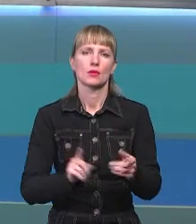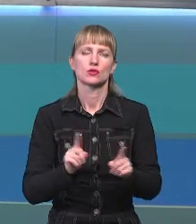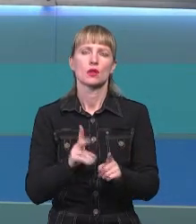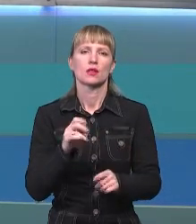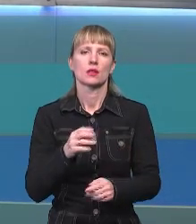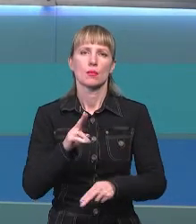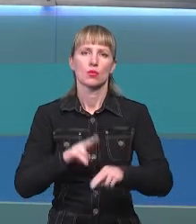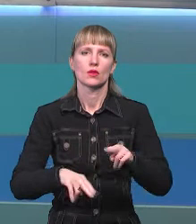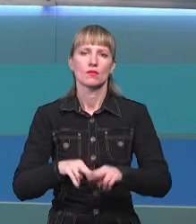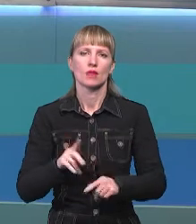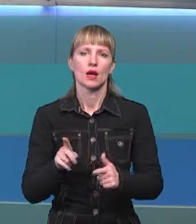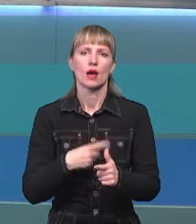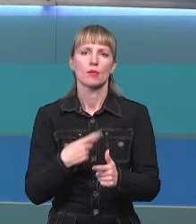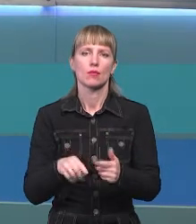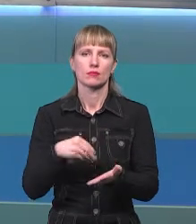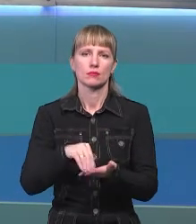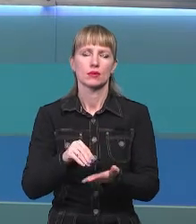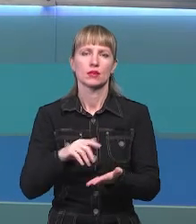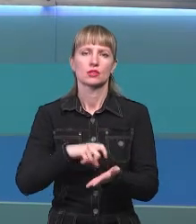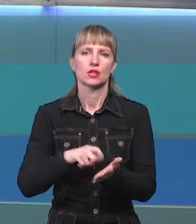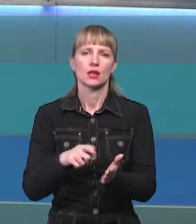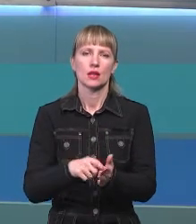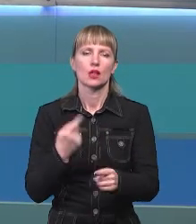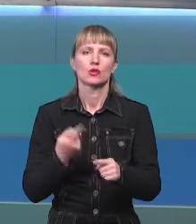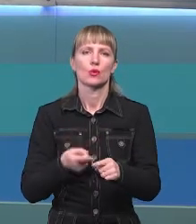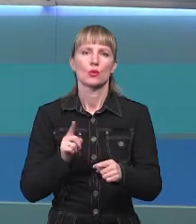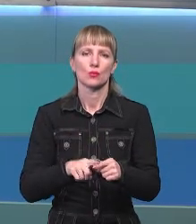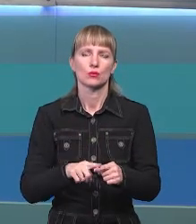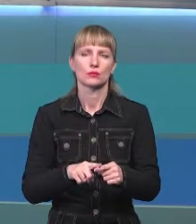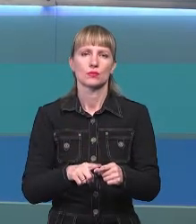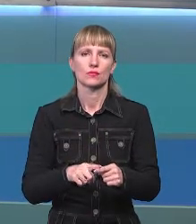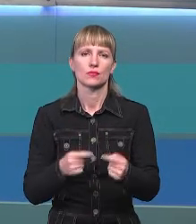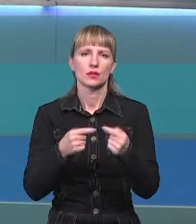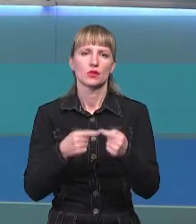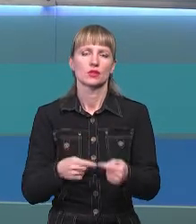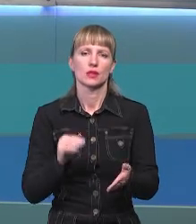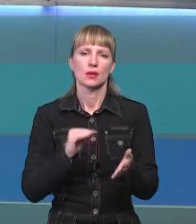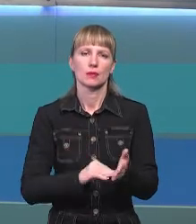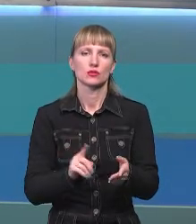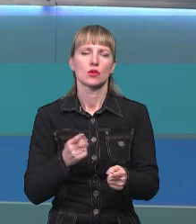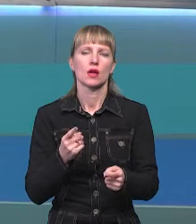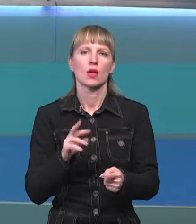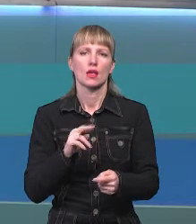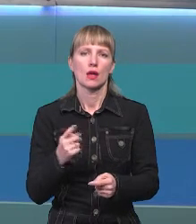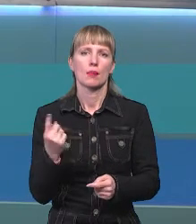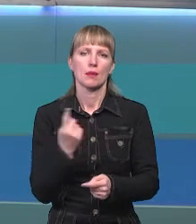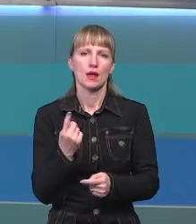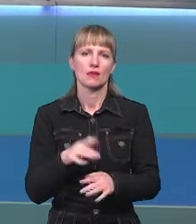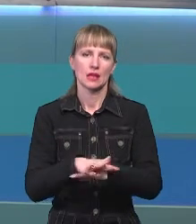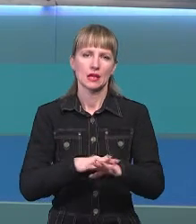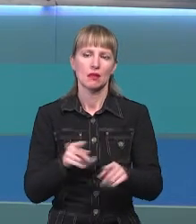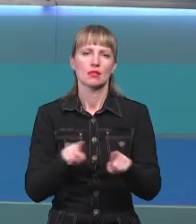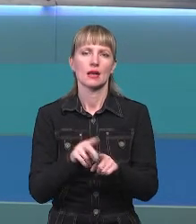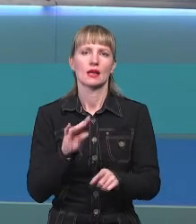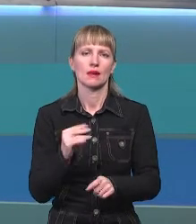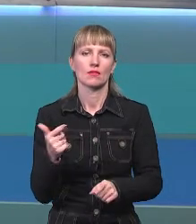на будівництво або придбання житла. Тому чітко визначено, що це як первинний ринок, так і вторинний ринок.